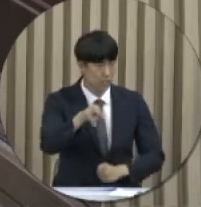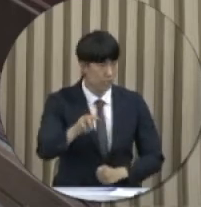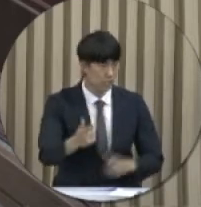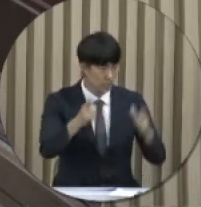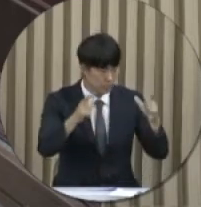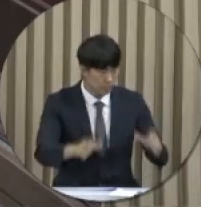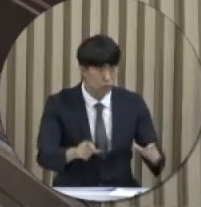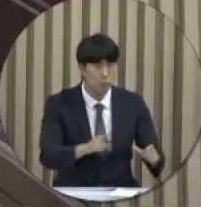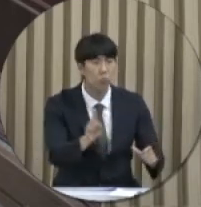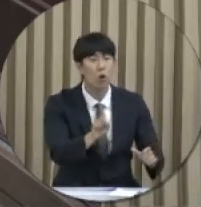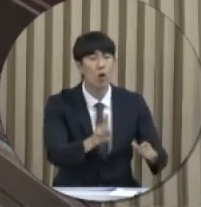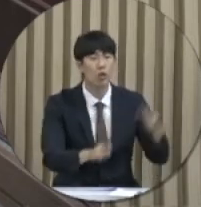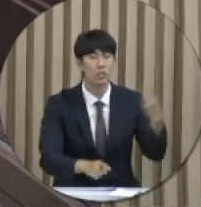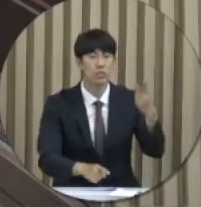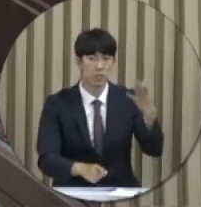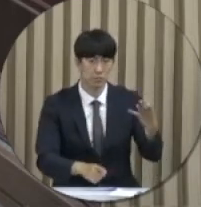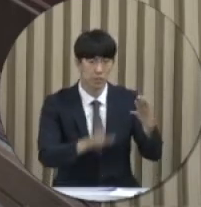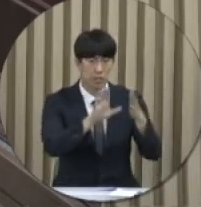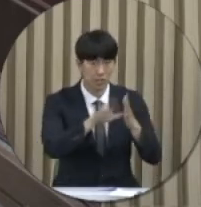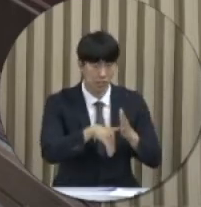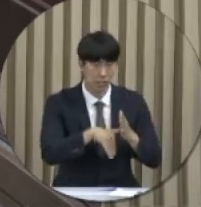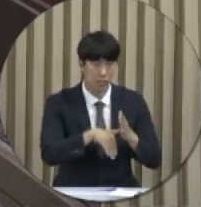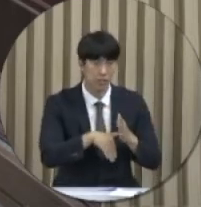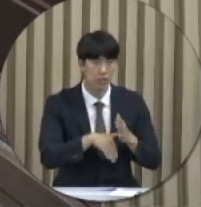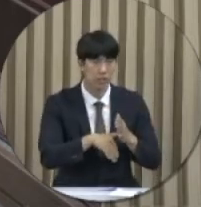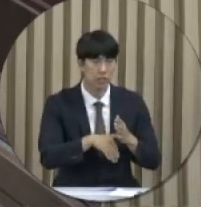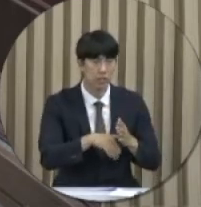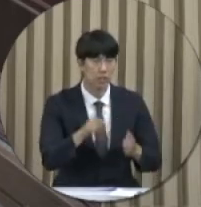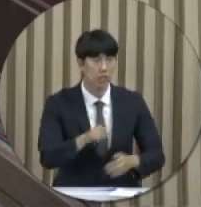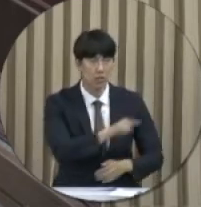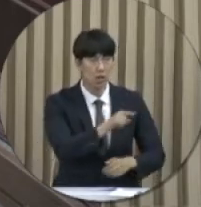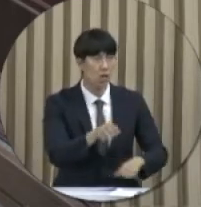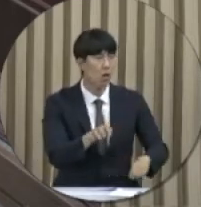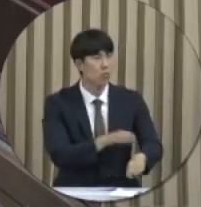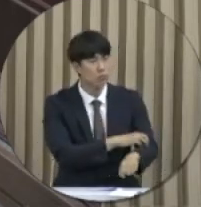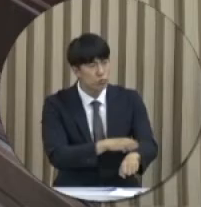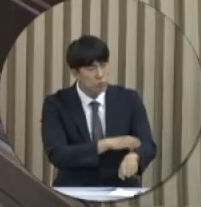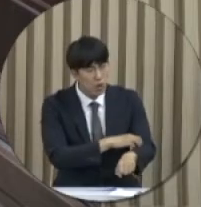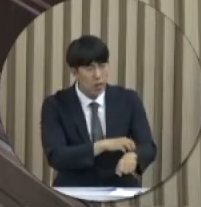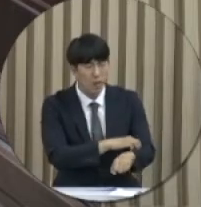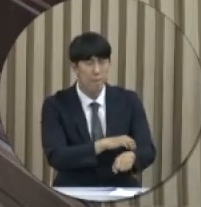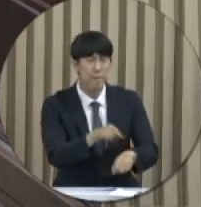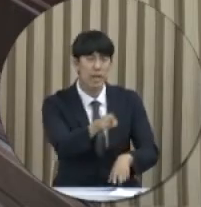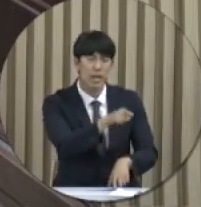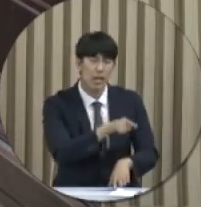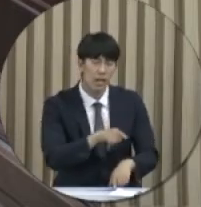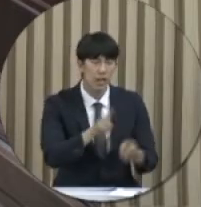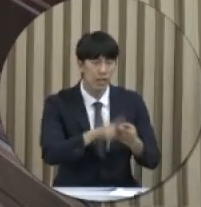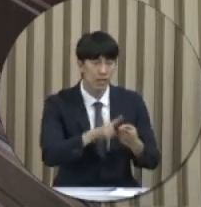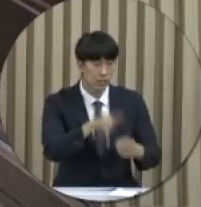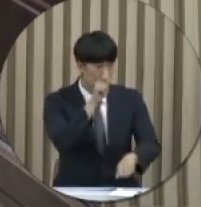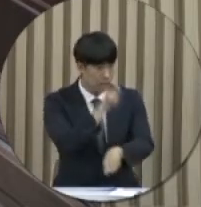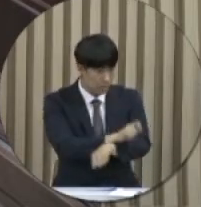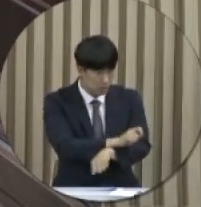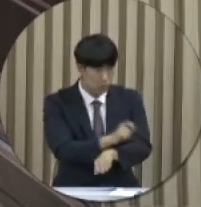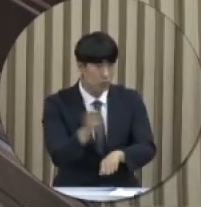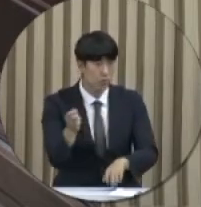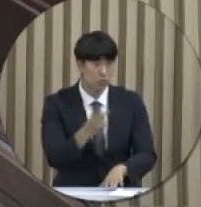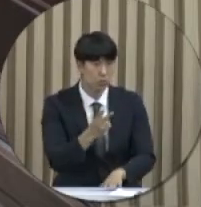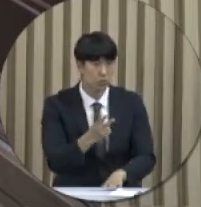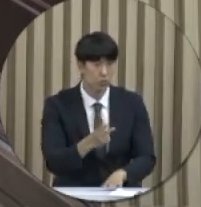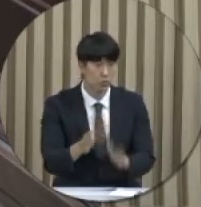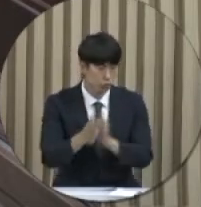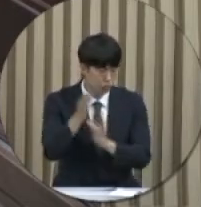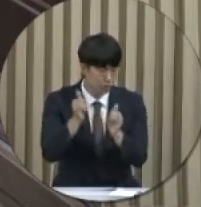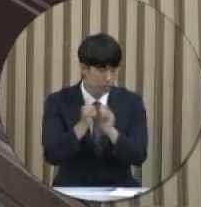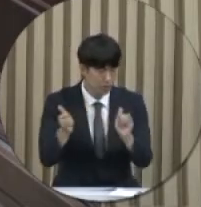아마 2014년도에 그러한 불편한 부분들을 행정, 그다음에 이런 뭐